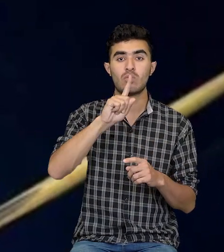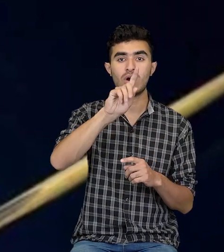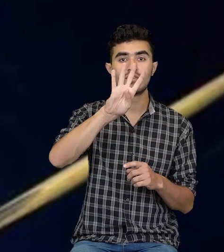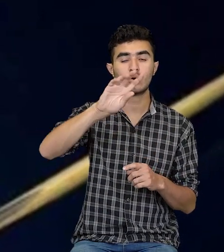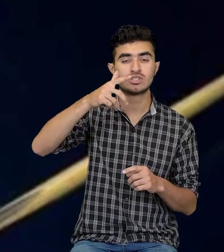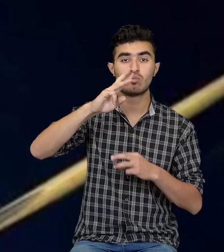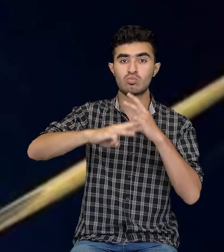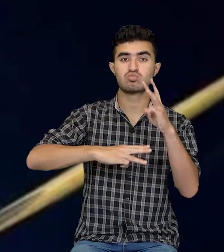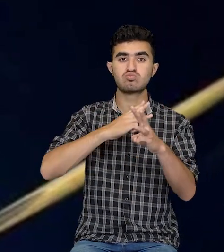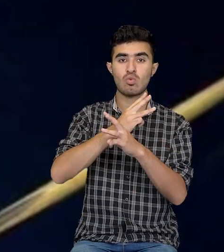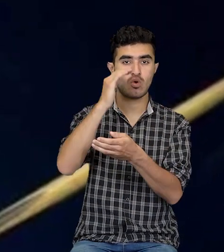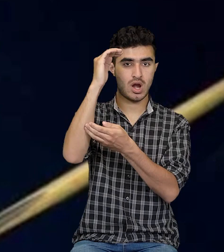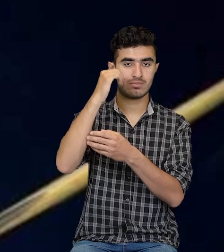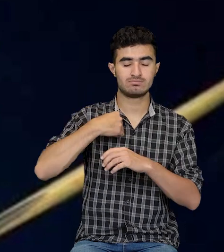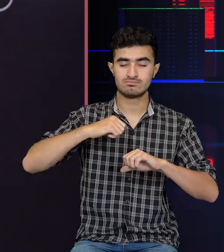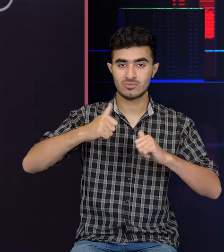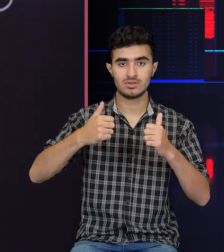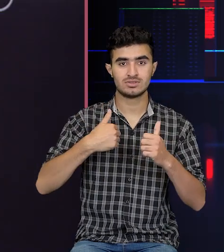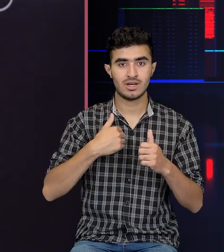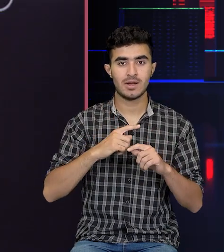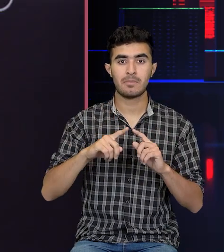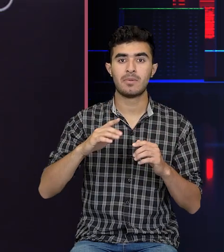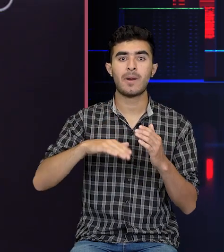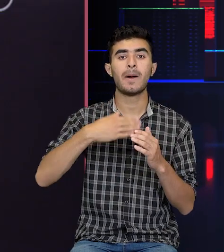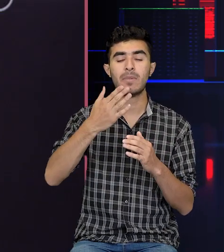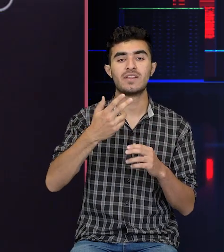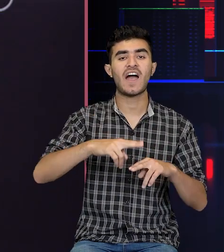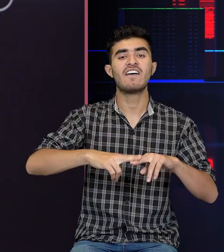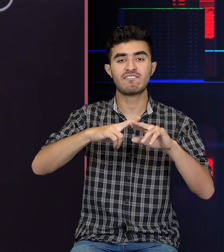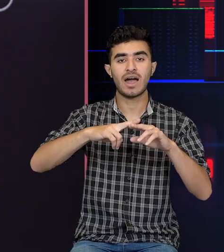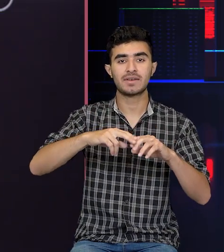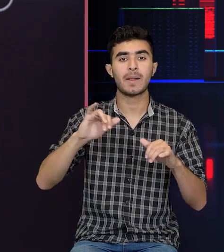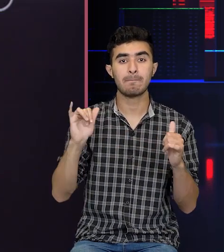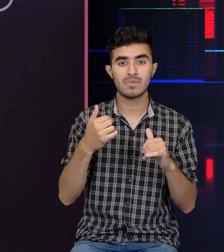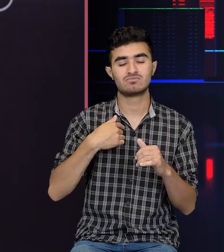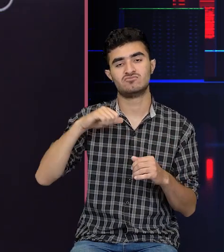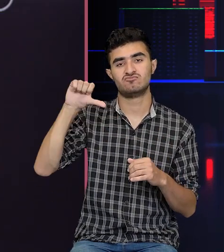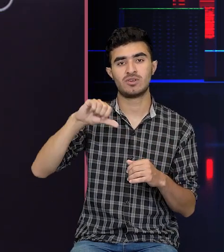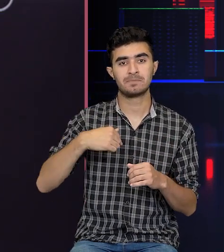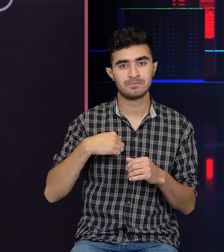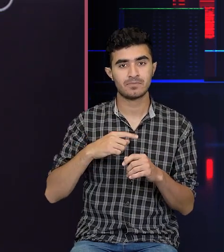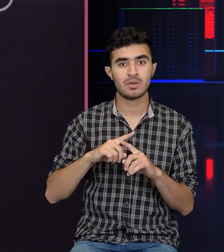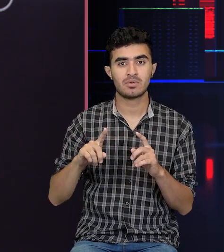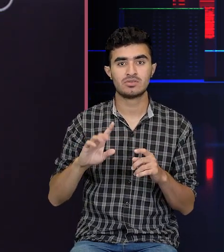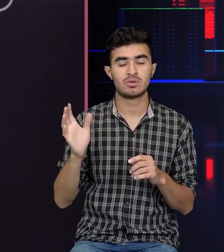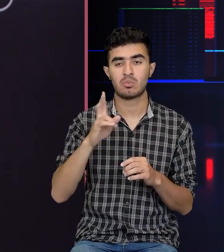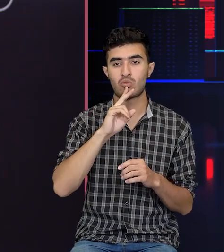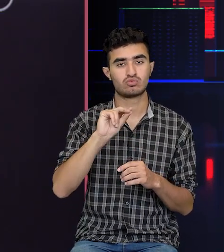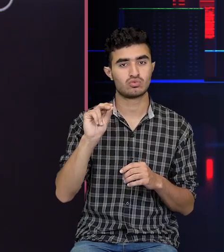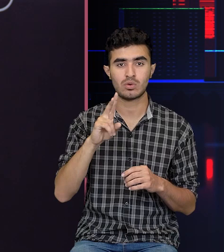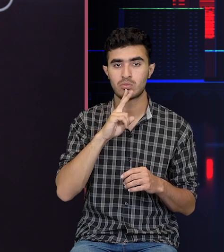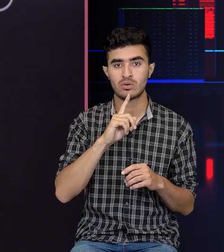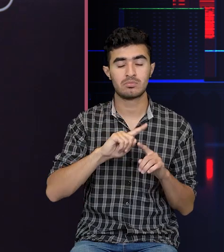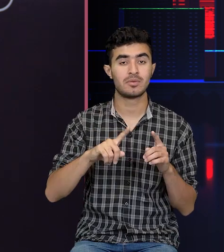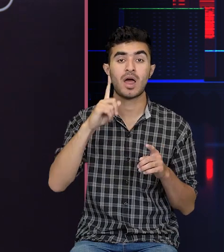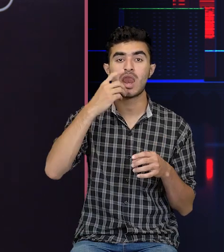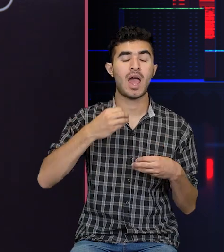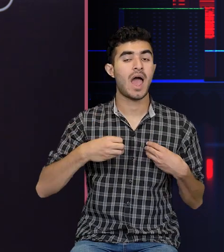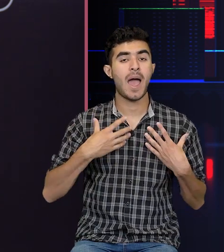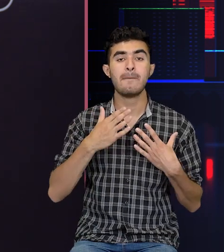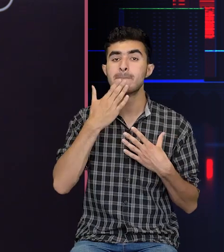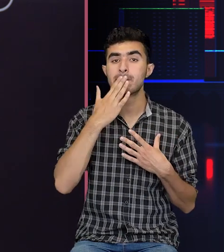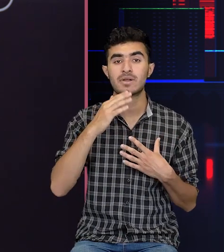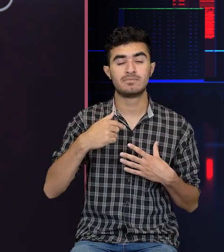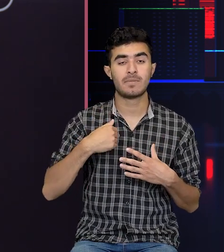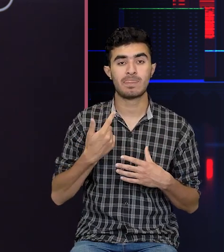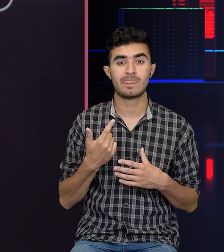शुक्र अदा किया कि वर्ल्ड वर्ल्ड रिकॉर्ड मैंने बनाया है, तो आज तक दुनिया में ऐसा नहीं हुआ। तो कोई बात नहीं, मुझे पता है मैंने अब क्या करना है, मैं इस काम के लिए